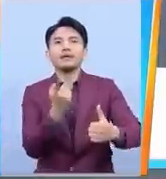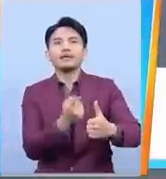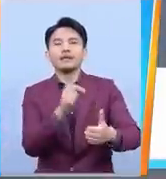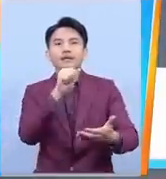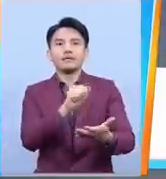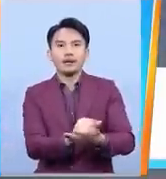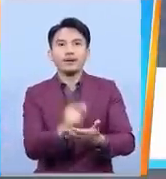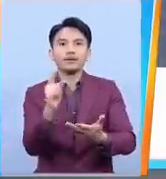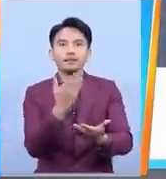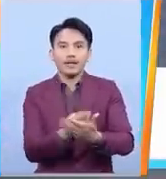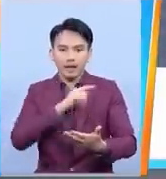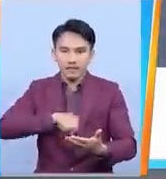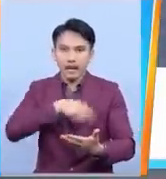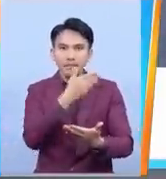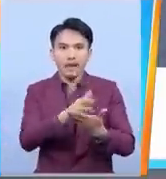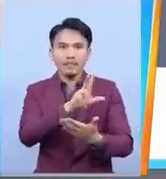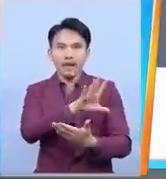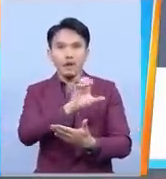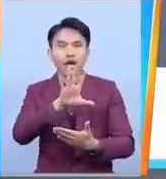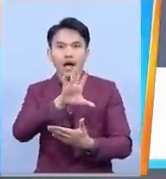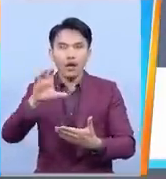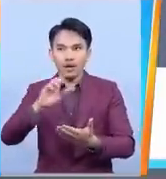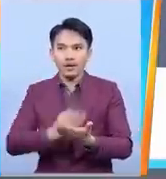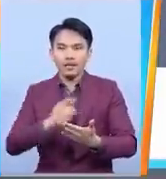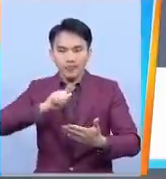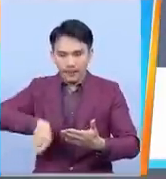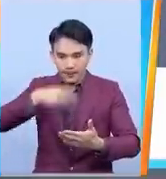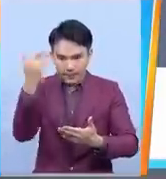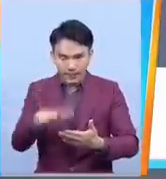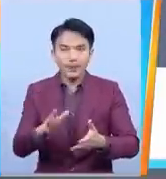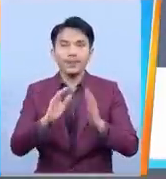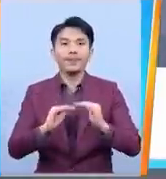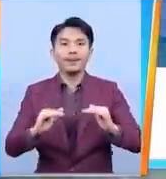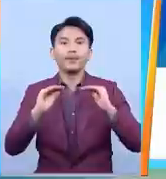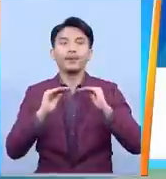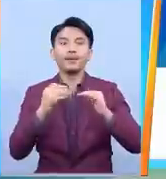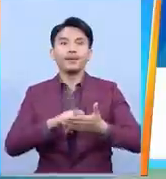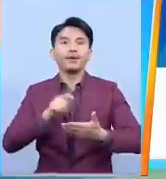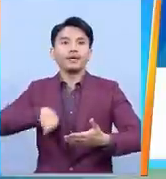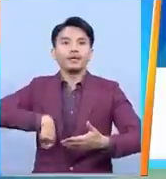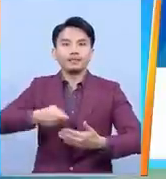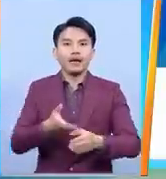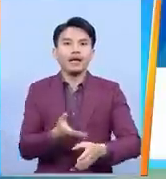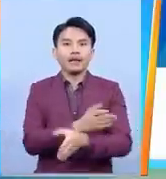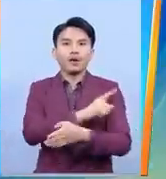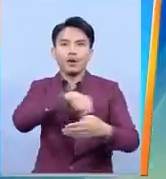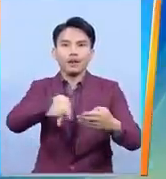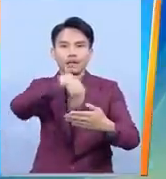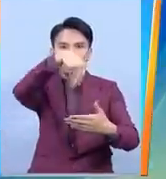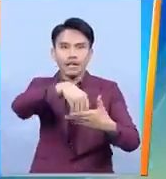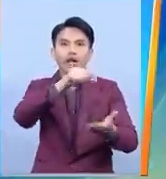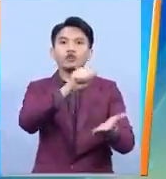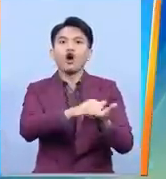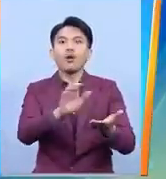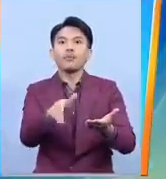การทยอยจ่ายเช่นร้อยห้าร้อยบาทต่อคนส่วนอีกส่วนนึงค่อยไปจ่ายกันก่อนเลือกตั้งเพราะว่าที่มัดจำใช่ไหม